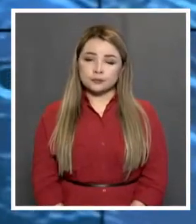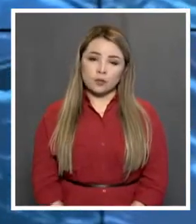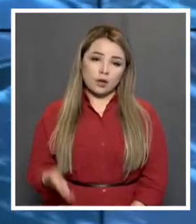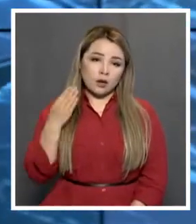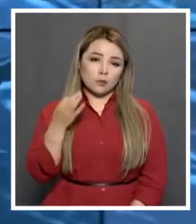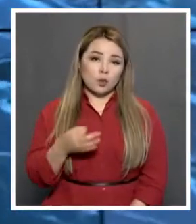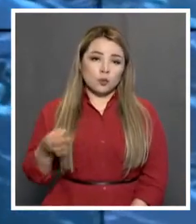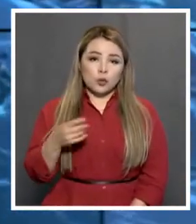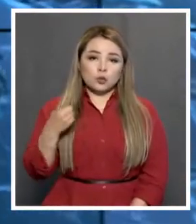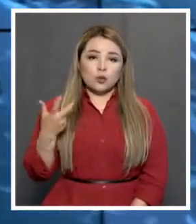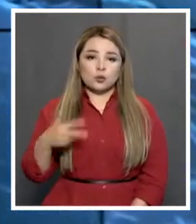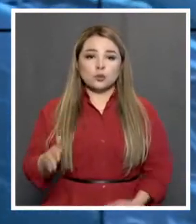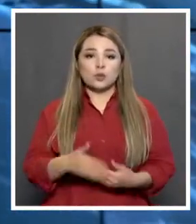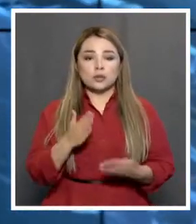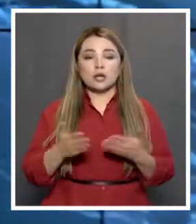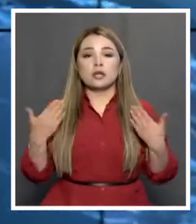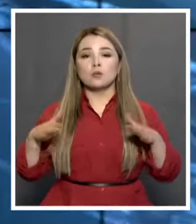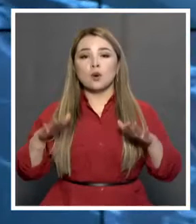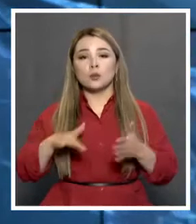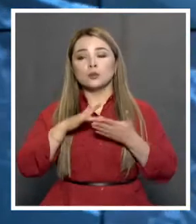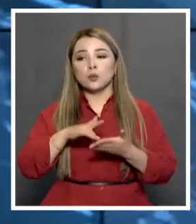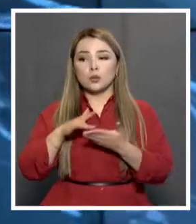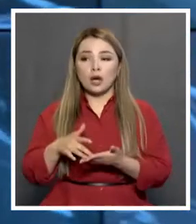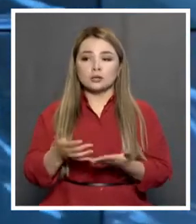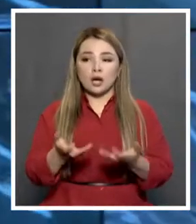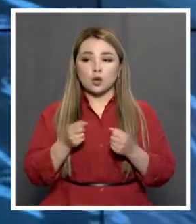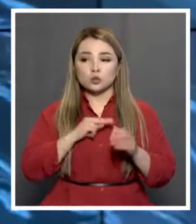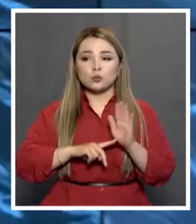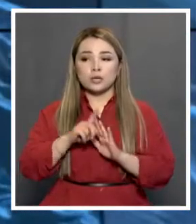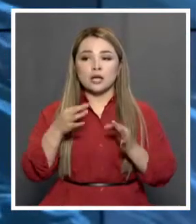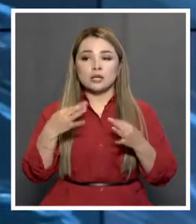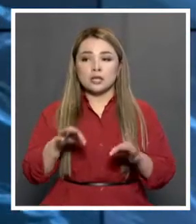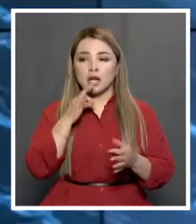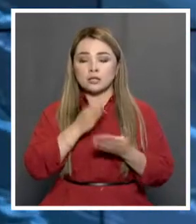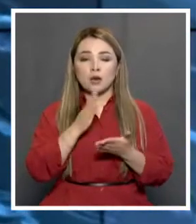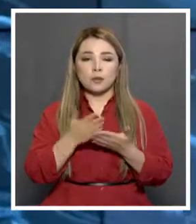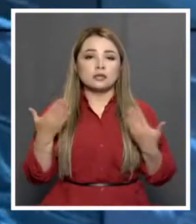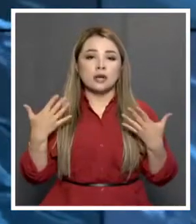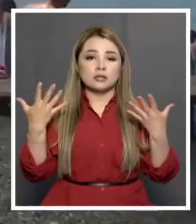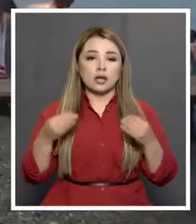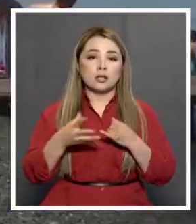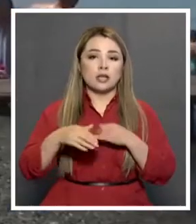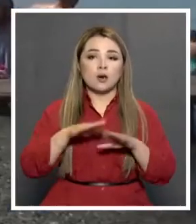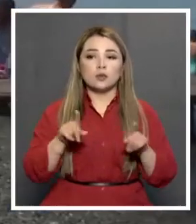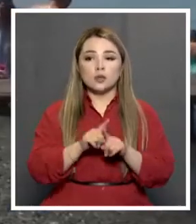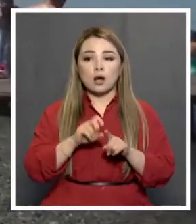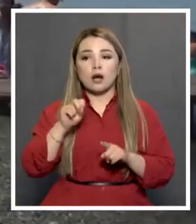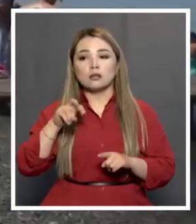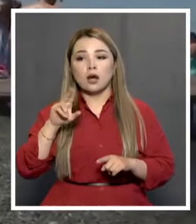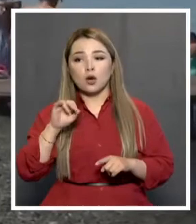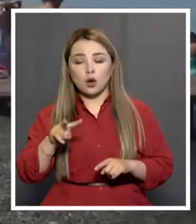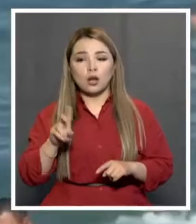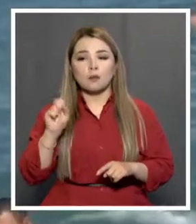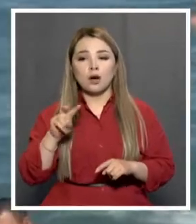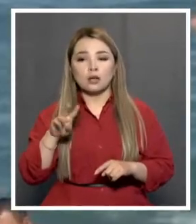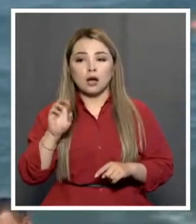Алматы облысындағы 130-ға жоқ демалыс орны туристер қабылдап жұмыс істеу беруге рұқсат берілді. Демалыс кешендерінің басым бөлігі Алакөл, Балқаш көлдері